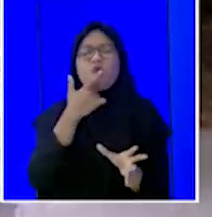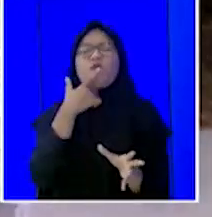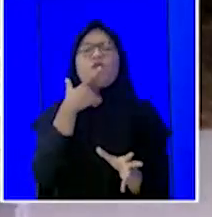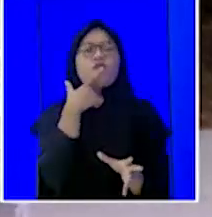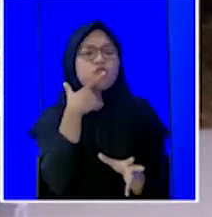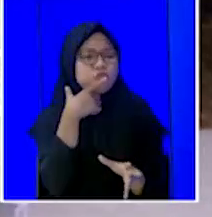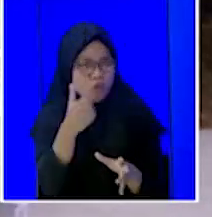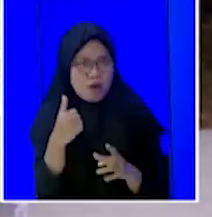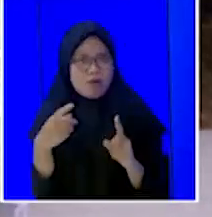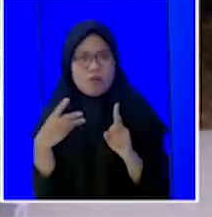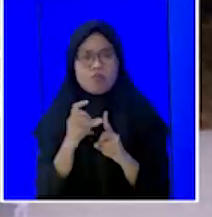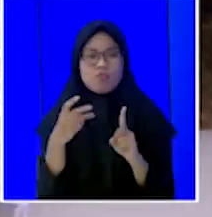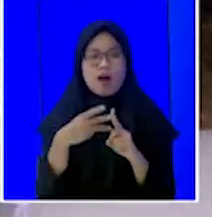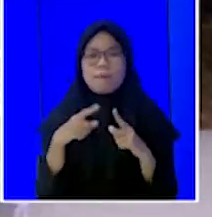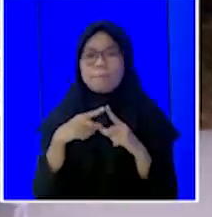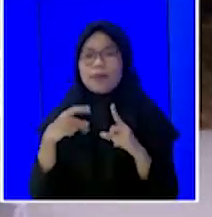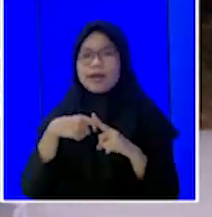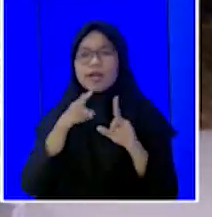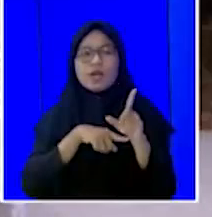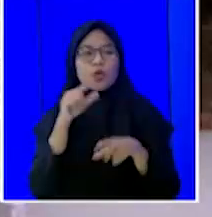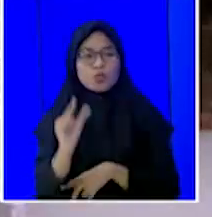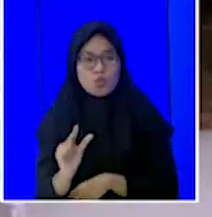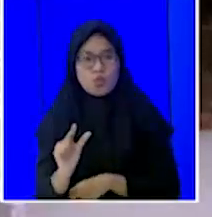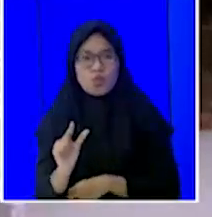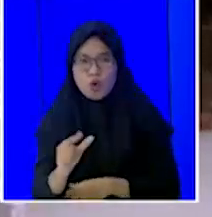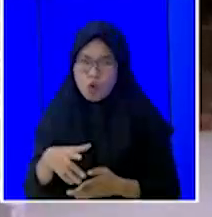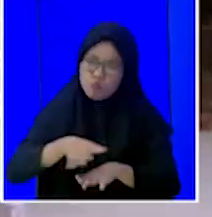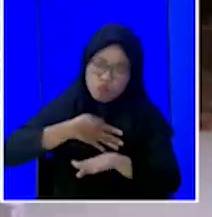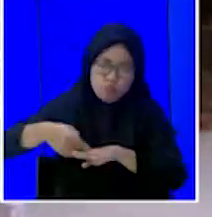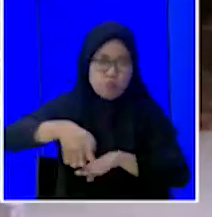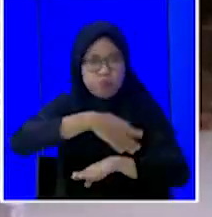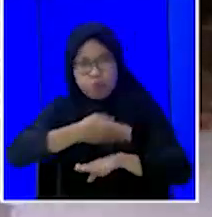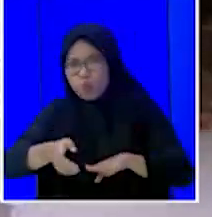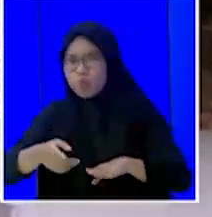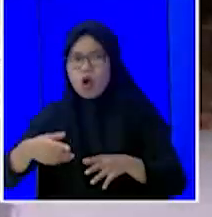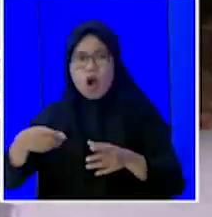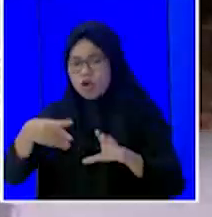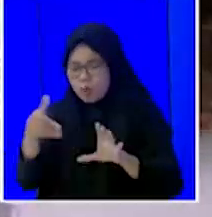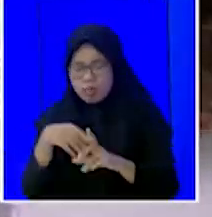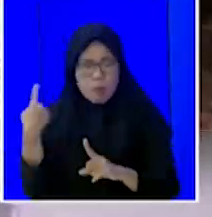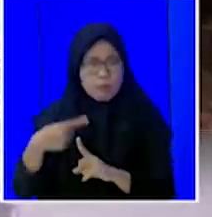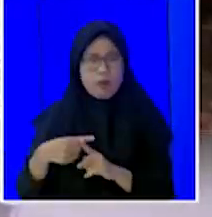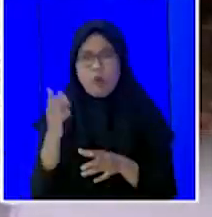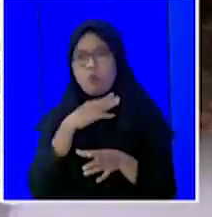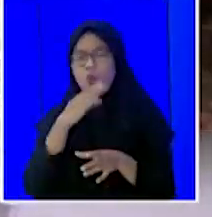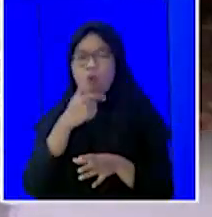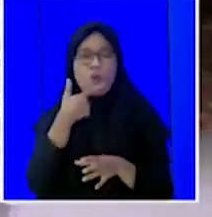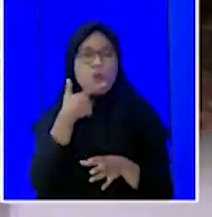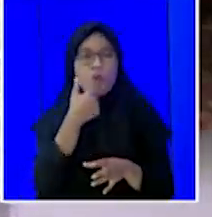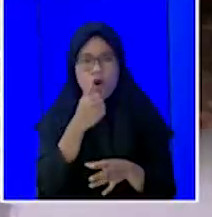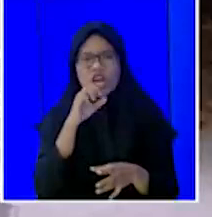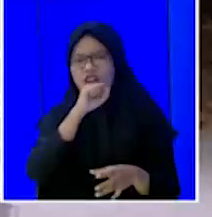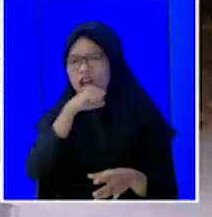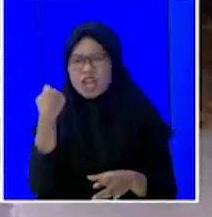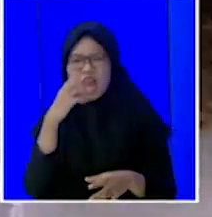kerasa banget dan dagingnya ini super lembut. Dan yang aku paling seneng, si tambahan bumbunya ini karena pilihannya banyak, enak